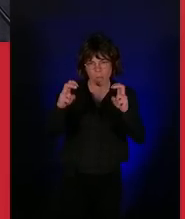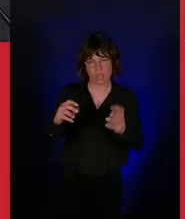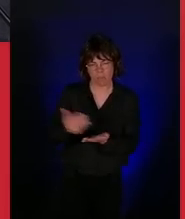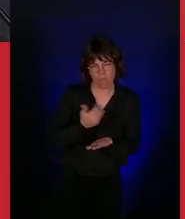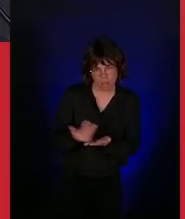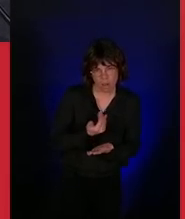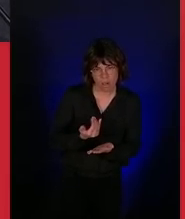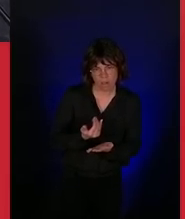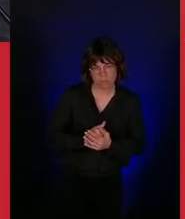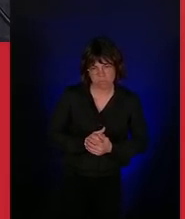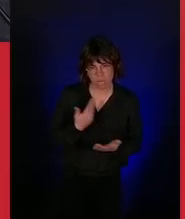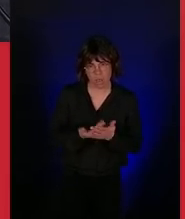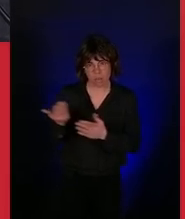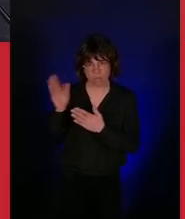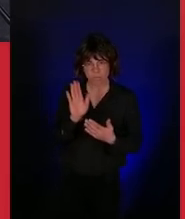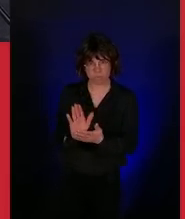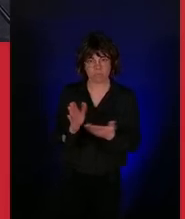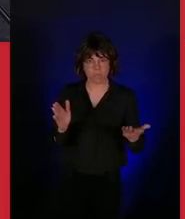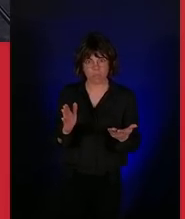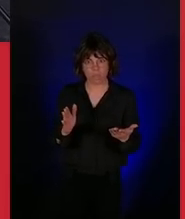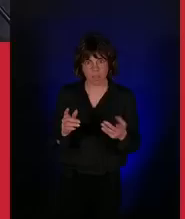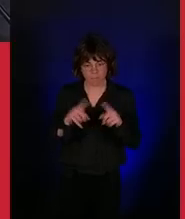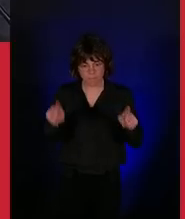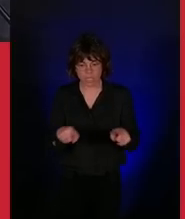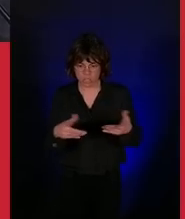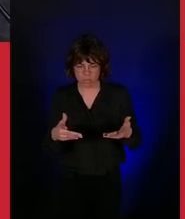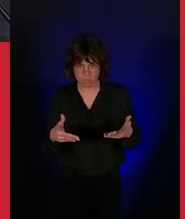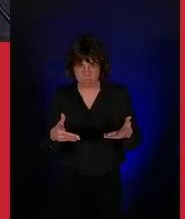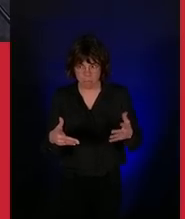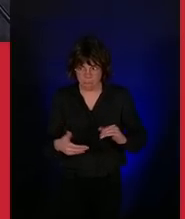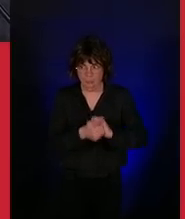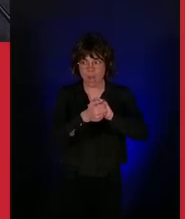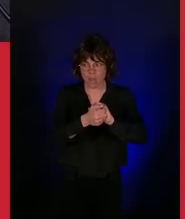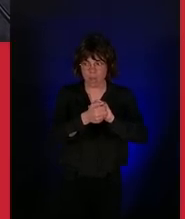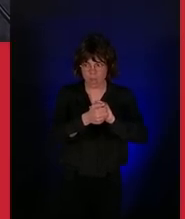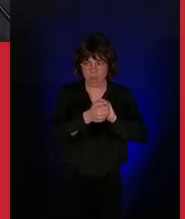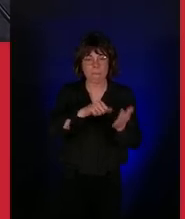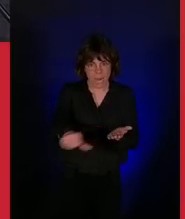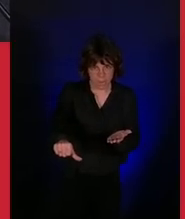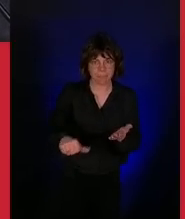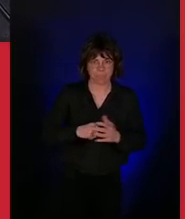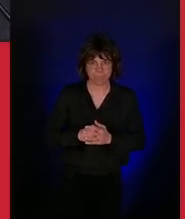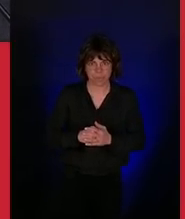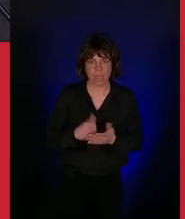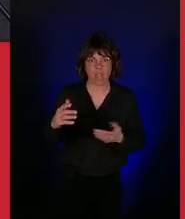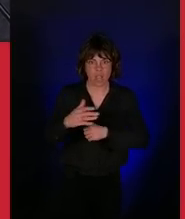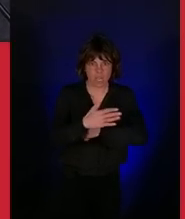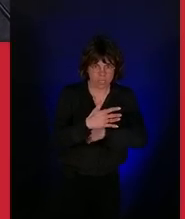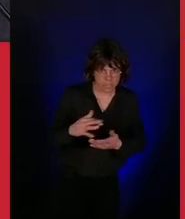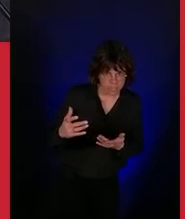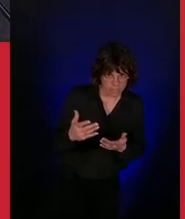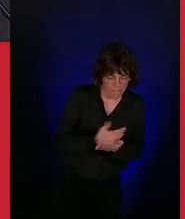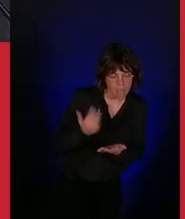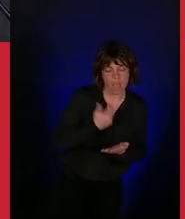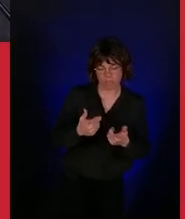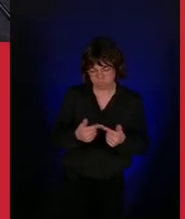salaires, il traite de la question prégnante de la fiche de paie, qui englobe la campagne salaire, les mobilisations qui la rythment et